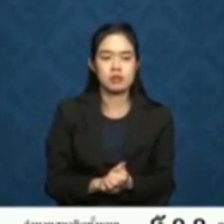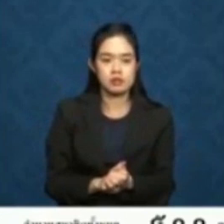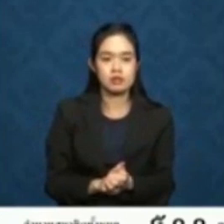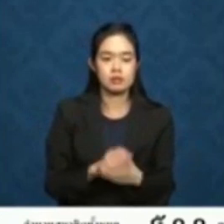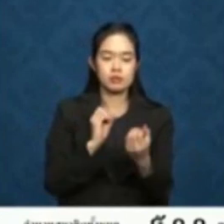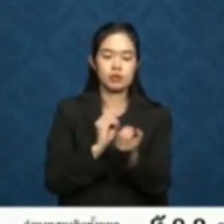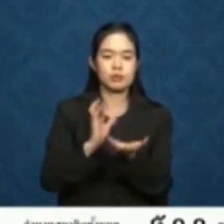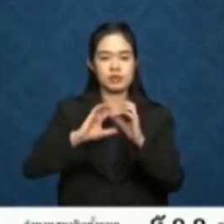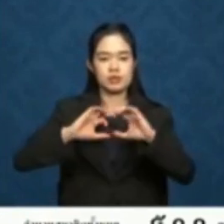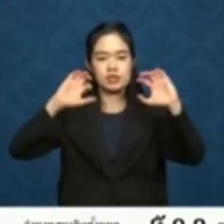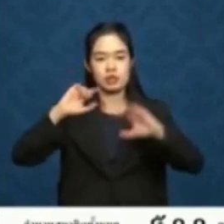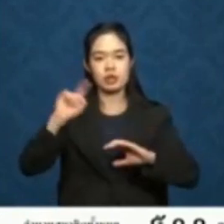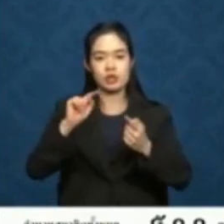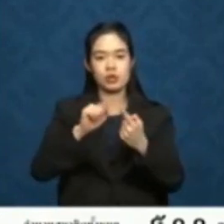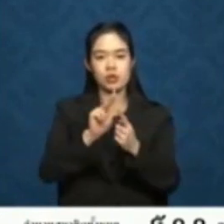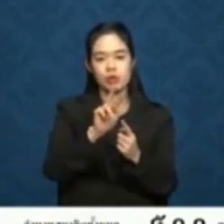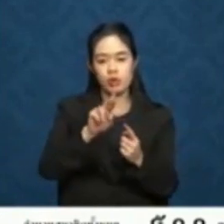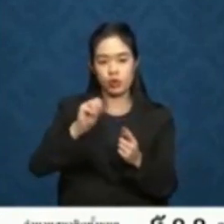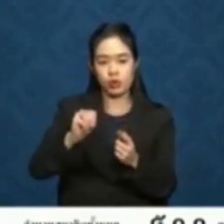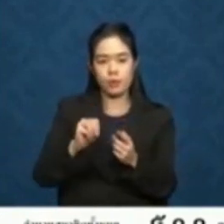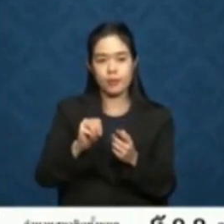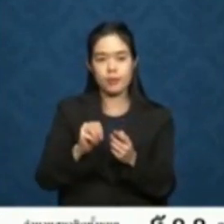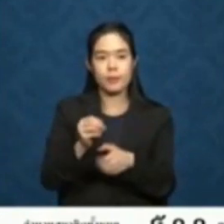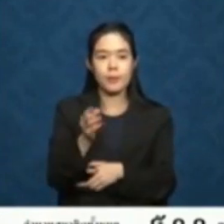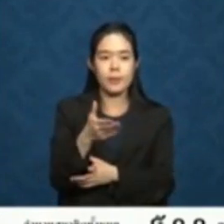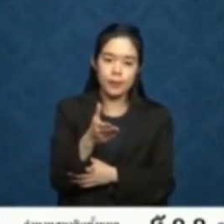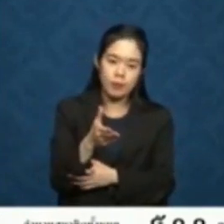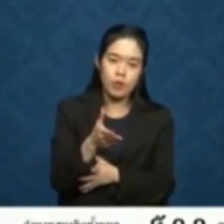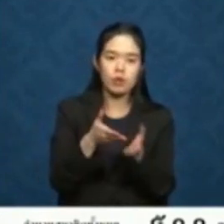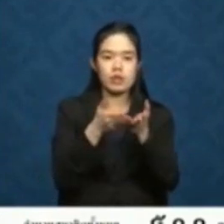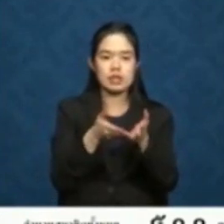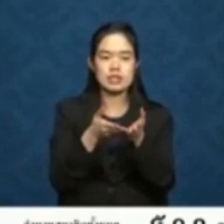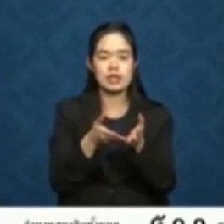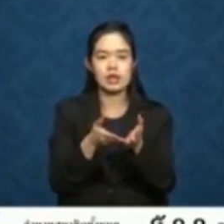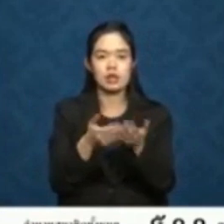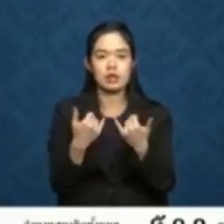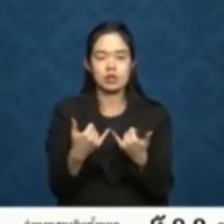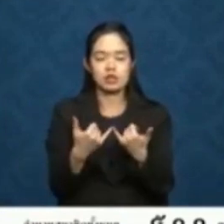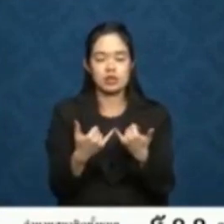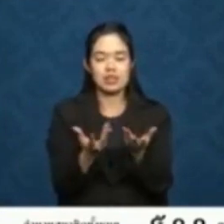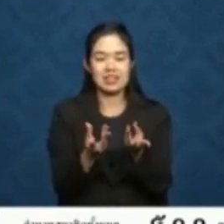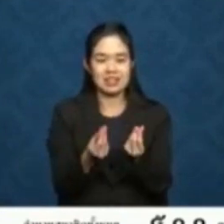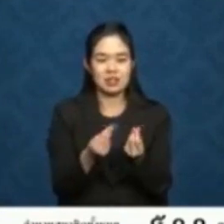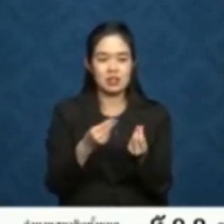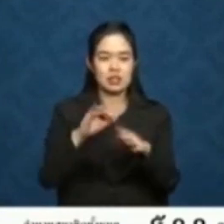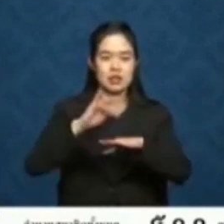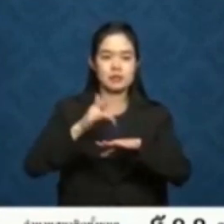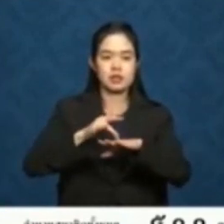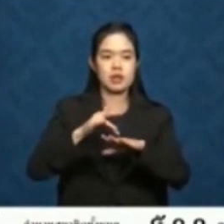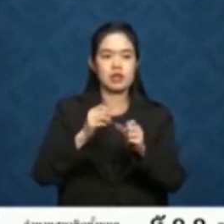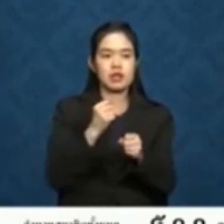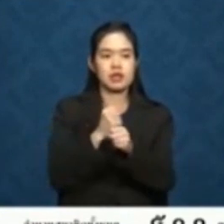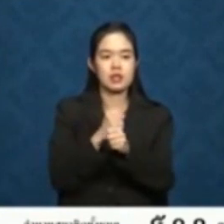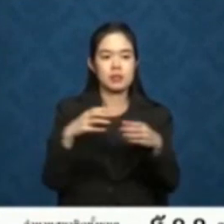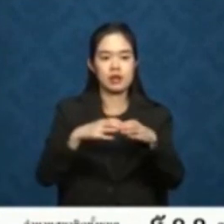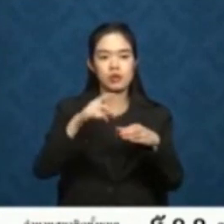ของหน่วยงานราชการนะครับโดยเฉพาะกรมประมงโดยประมงจังหวัดเนี่ยก็ได้รายงานต่อคณะกรรมการที่ดินทรัพยากรธรรมชาติและสิ่งแวดล้อมชุด